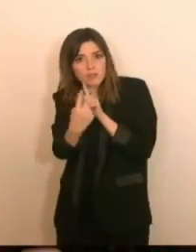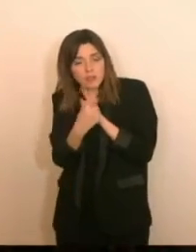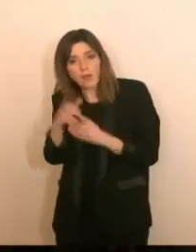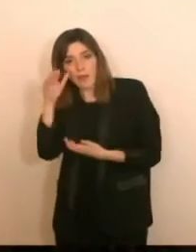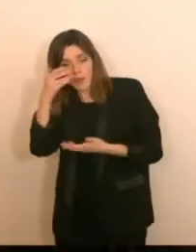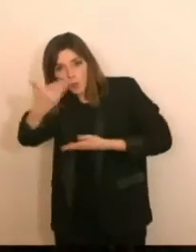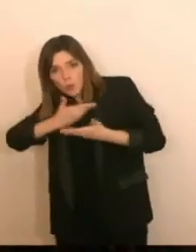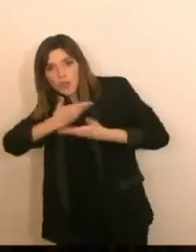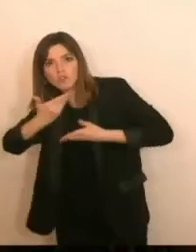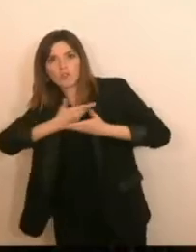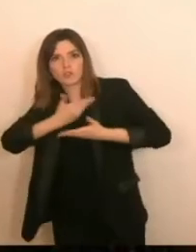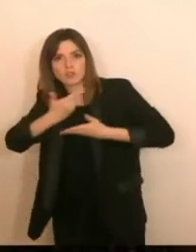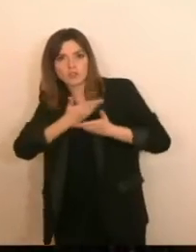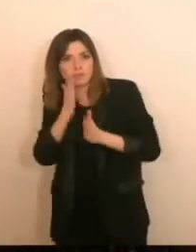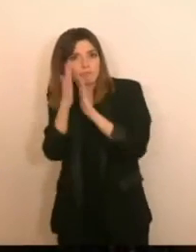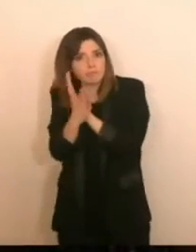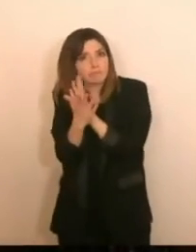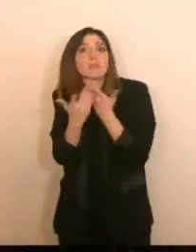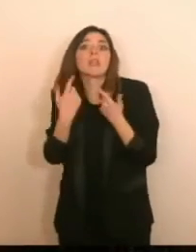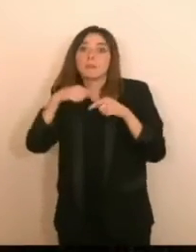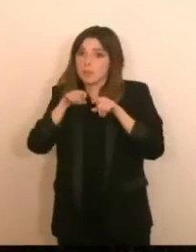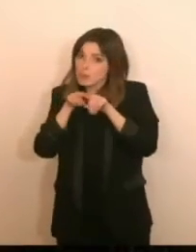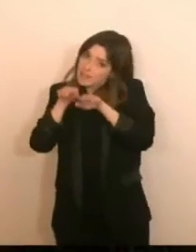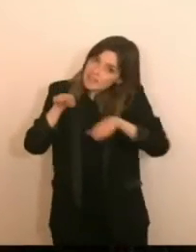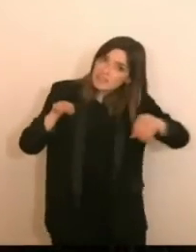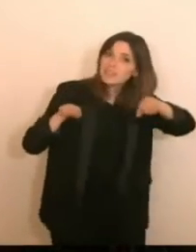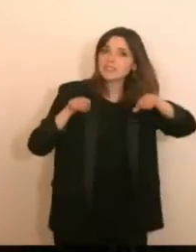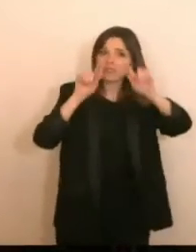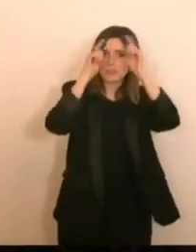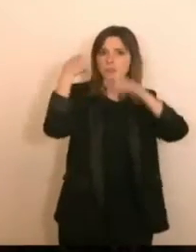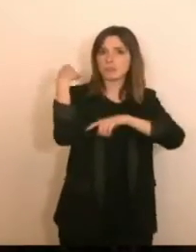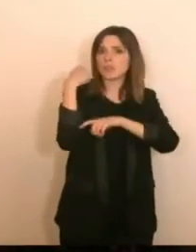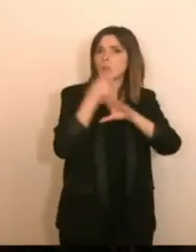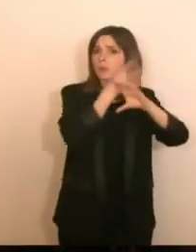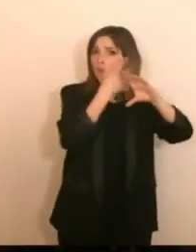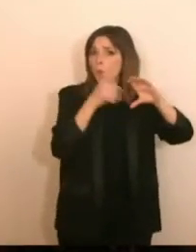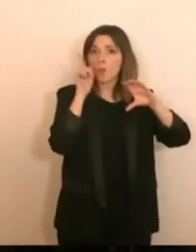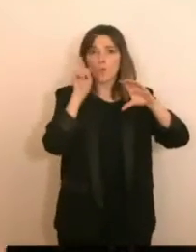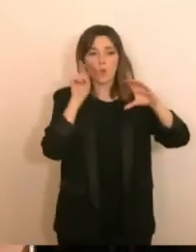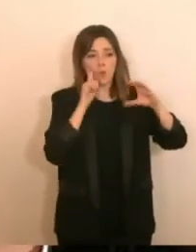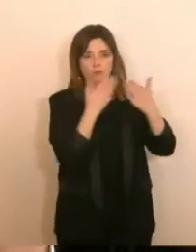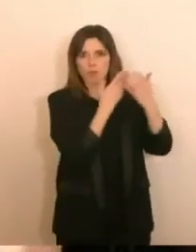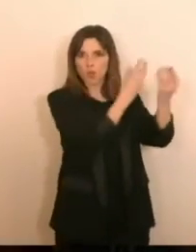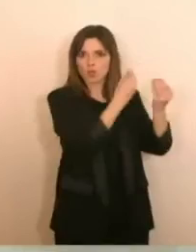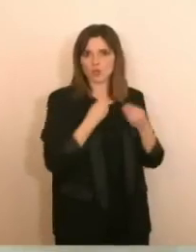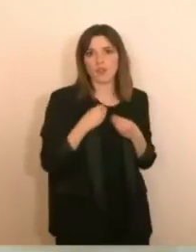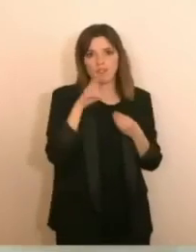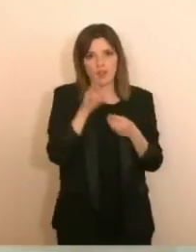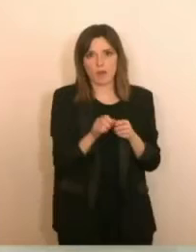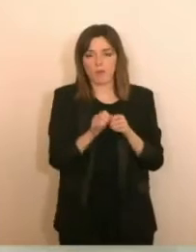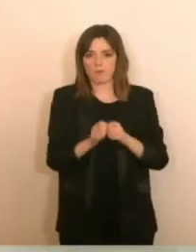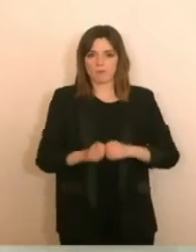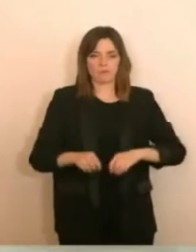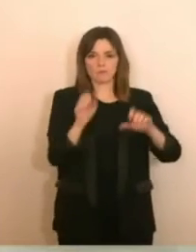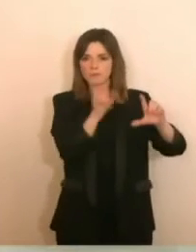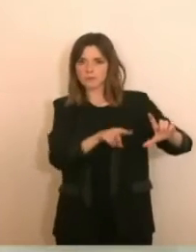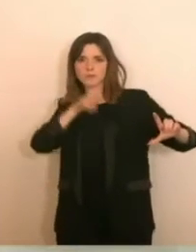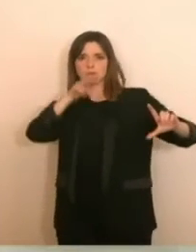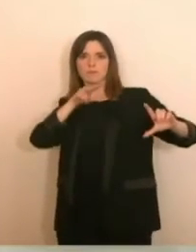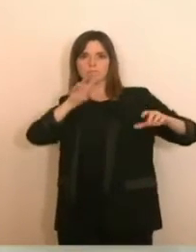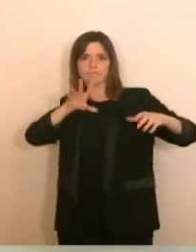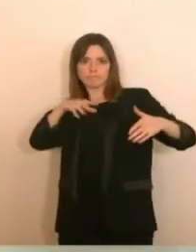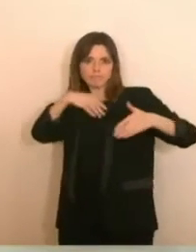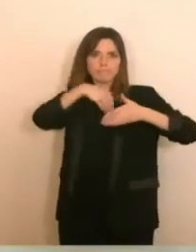et être président de la métropole pour pouvoir avoir les moyens d'agir réellement ça sera pas